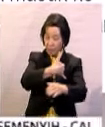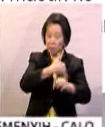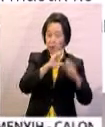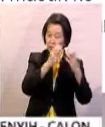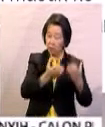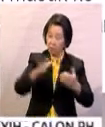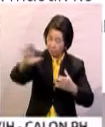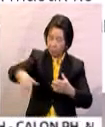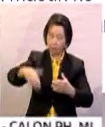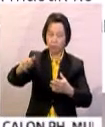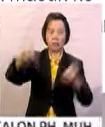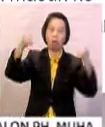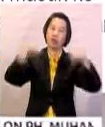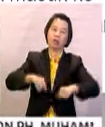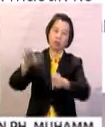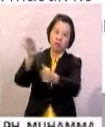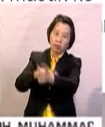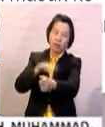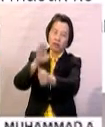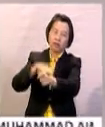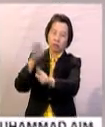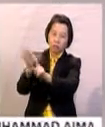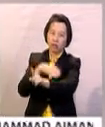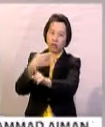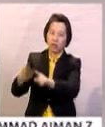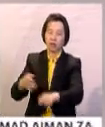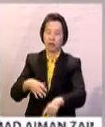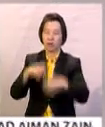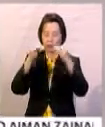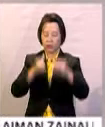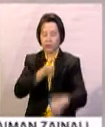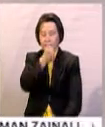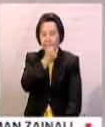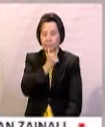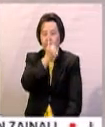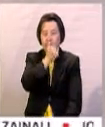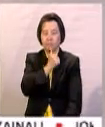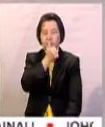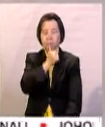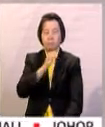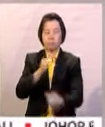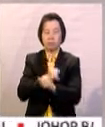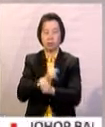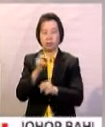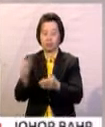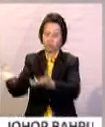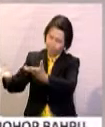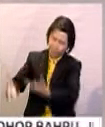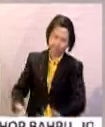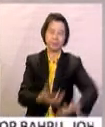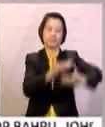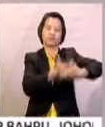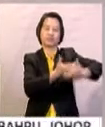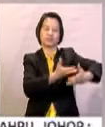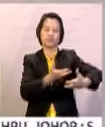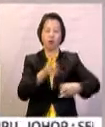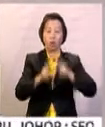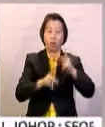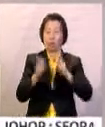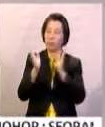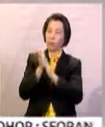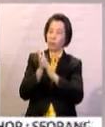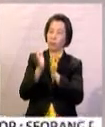ke dalam kelas gagal. Tindakan tenang dan sabar Cikgu Yusmi mengendalikan situasi itu mendapat pujian netizen. Turut mengundang